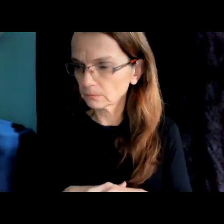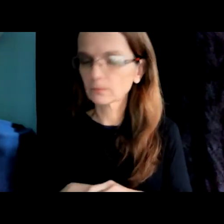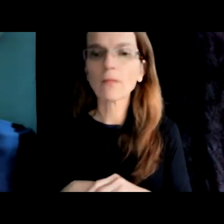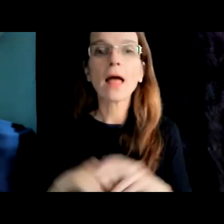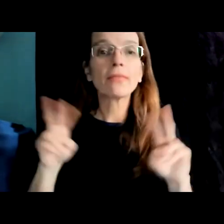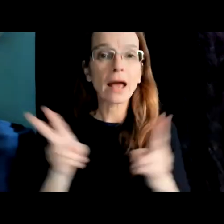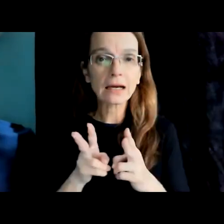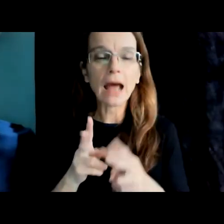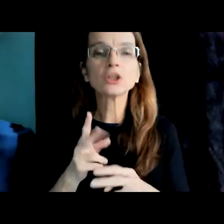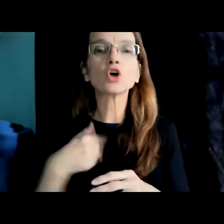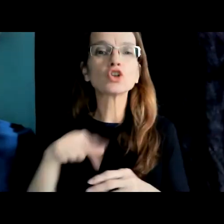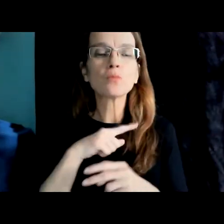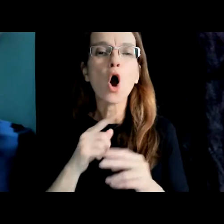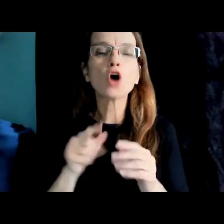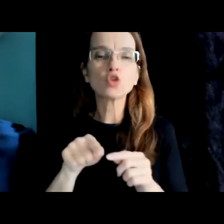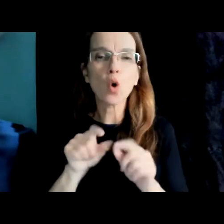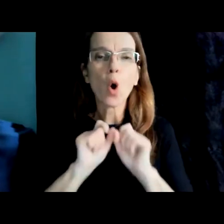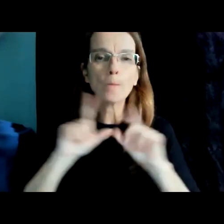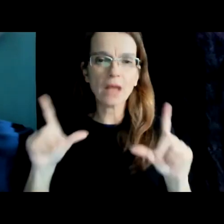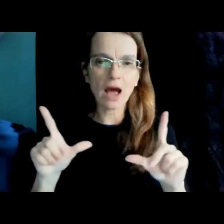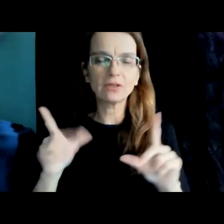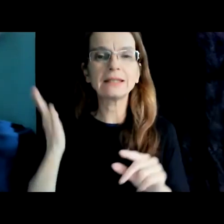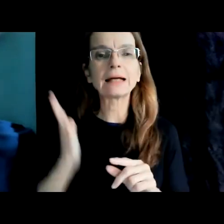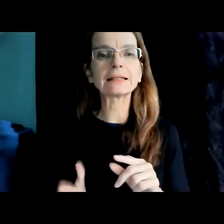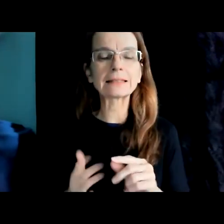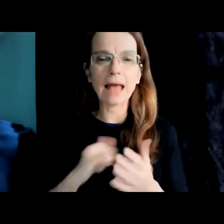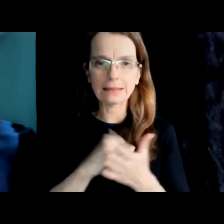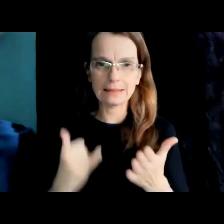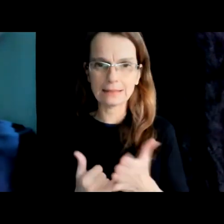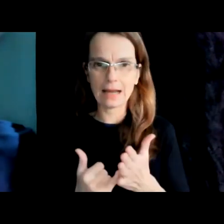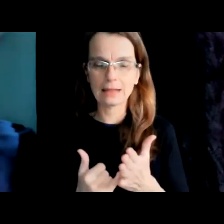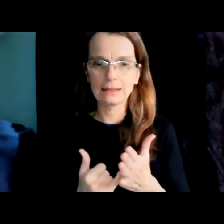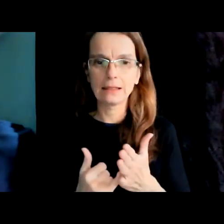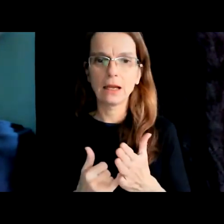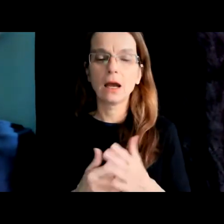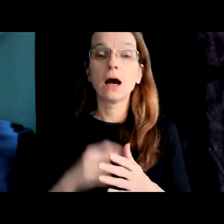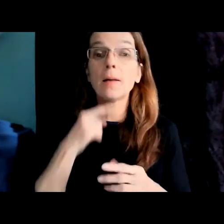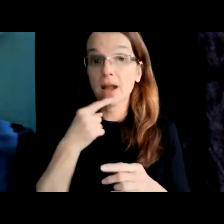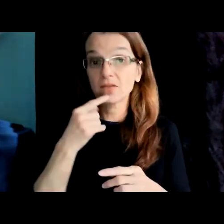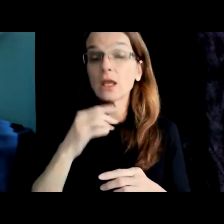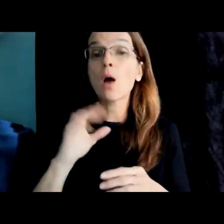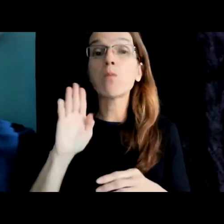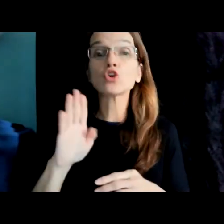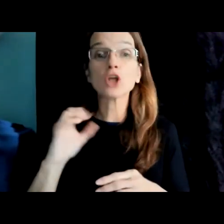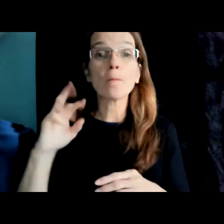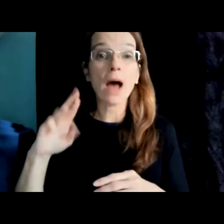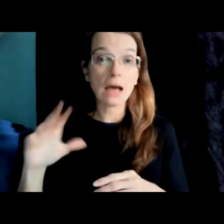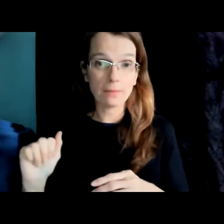kratko objavili na zadnjih straneh monografije. Takole pravi dr. Božidar Opara.